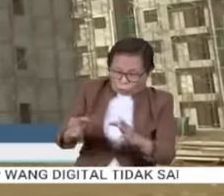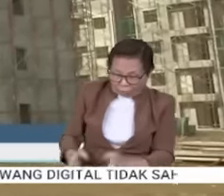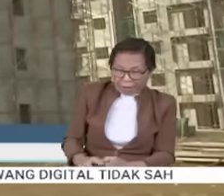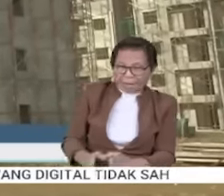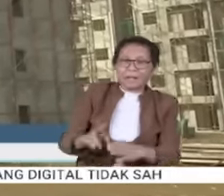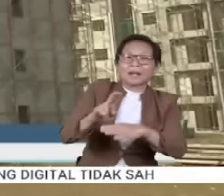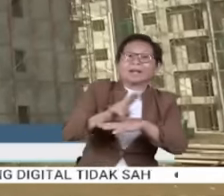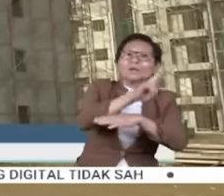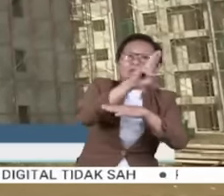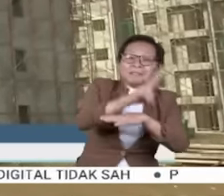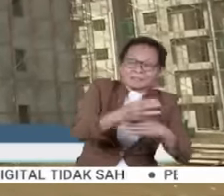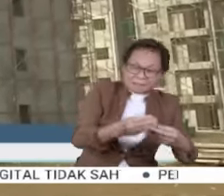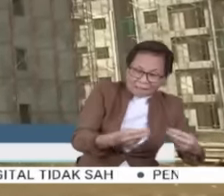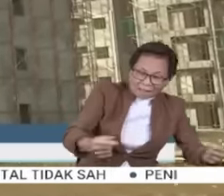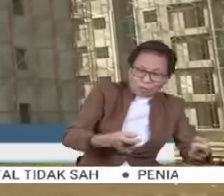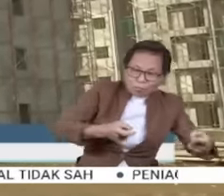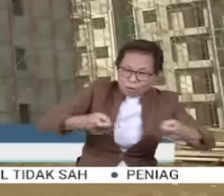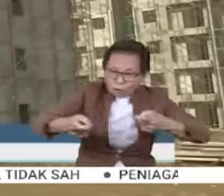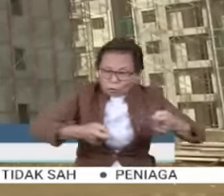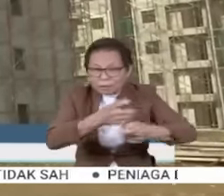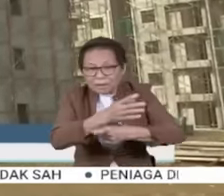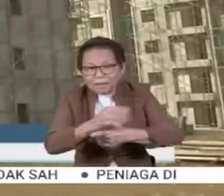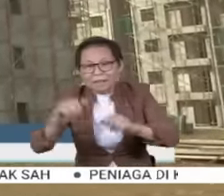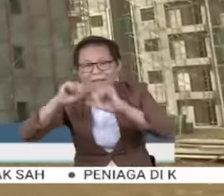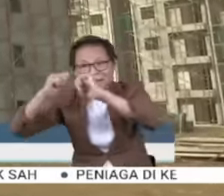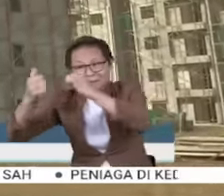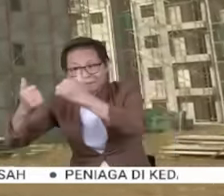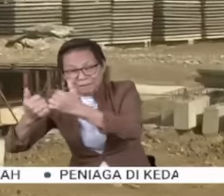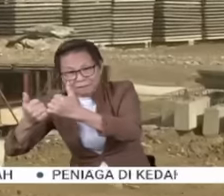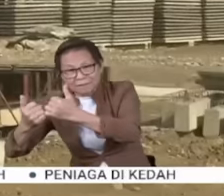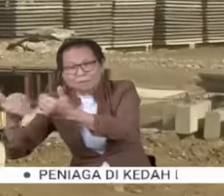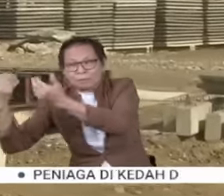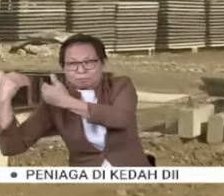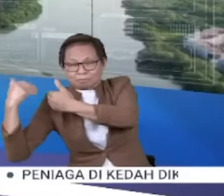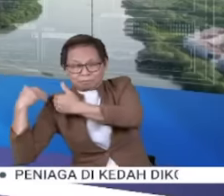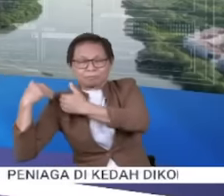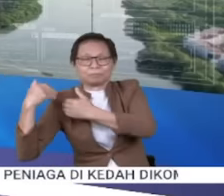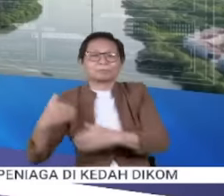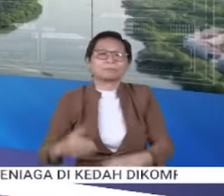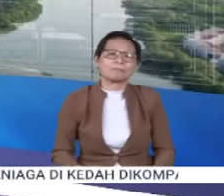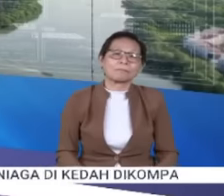utility tanah pengurusan dan agensi pelaksana